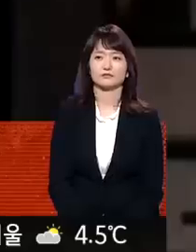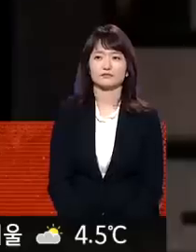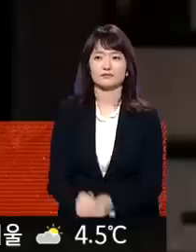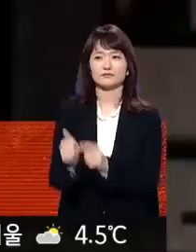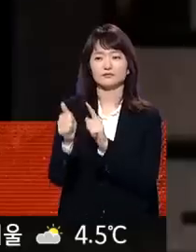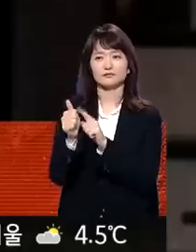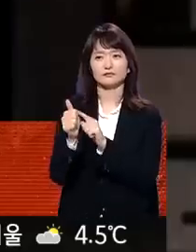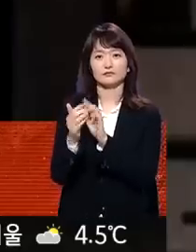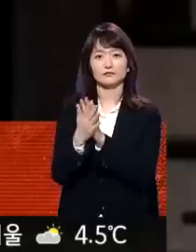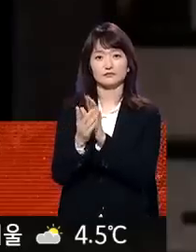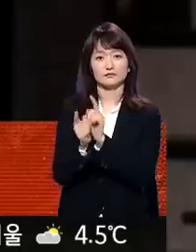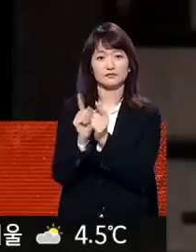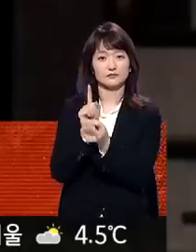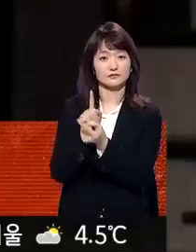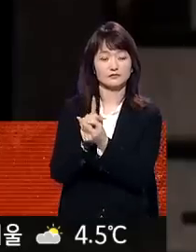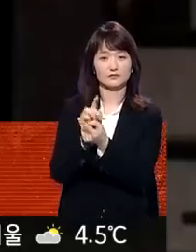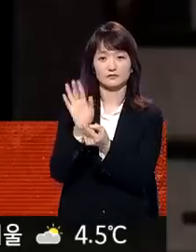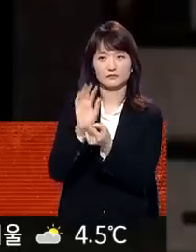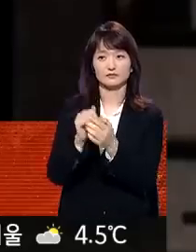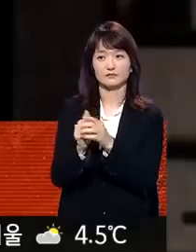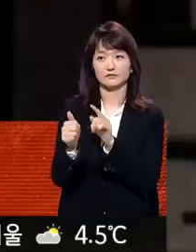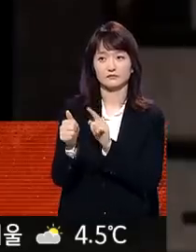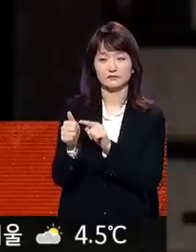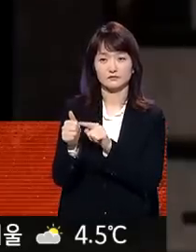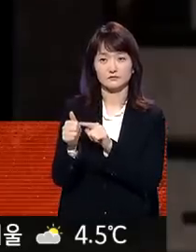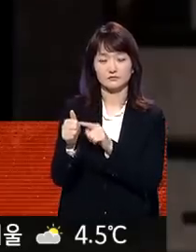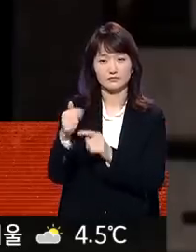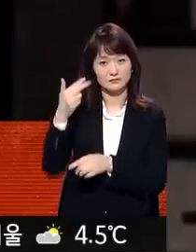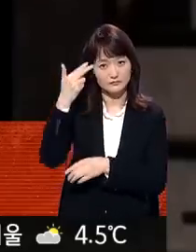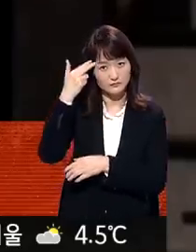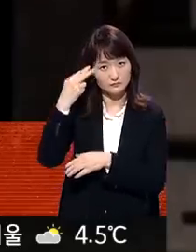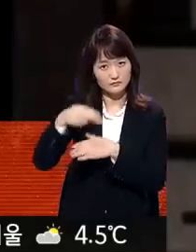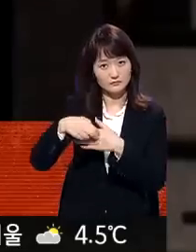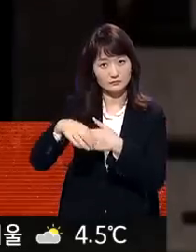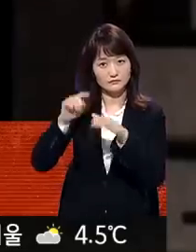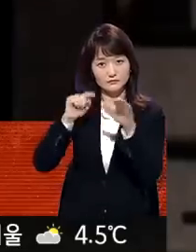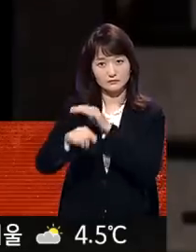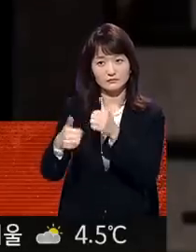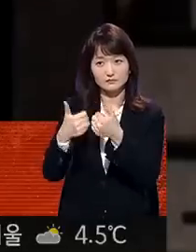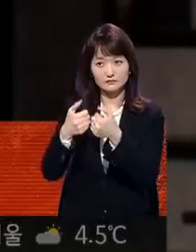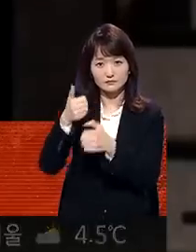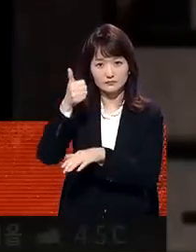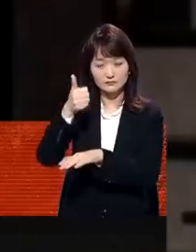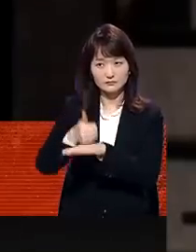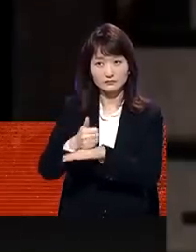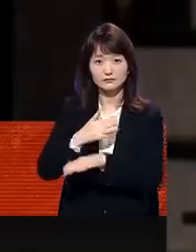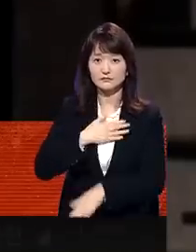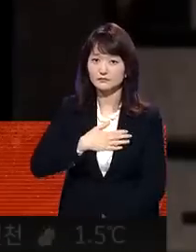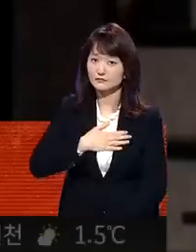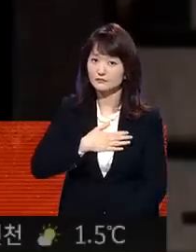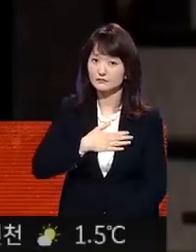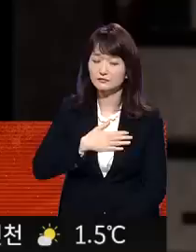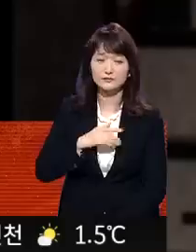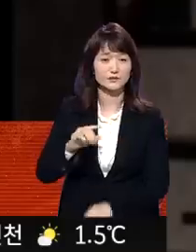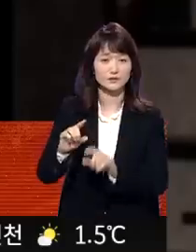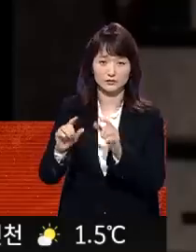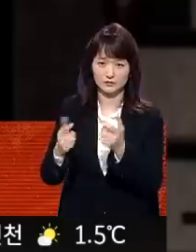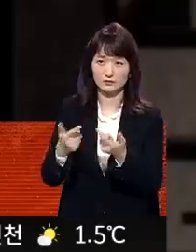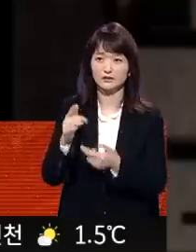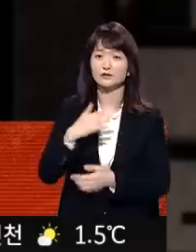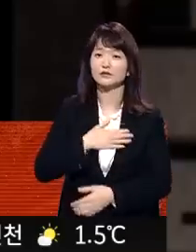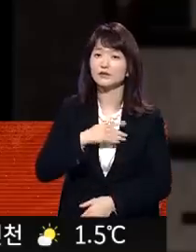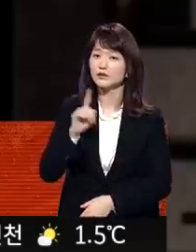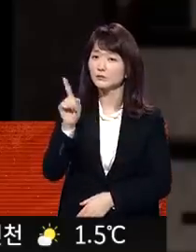뵙는 것도 아니고 또 이분이 뭐 정신과에 상담을 해서 그 상담에 대한 결과를 저희가 아는 것도 아니기 때문에 사실 제가